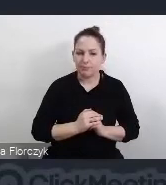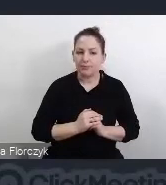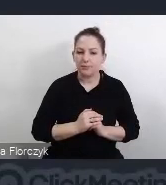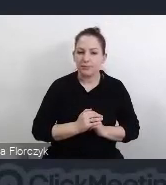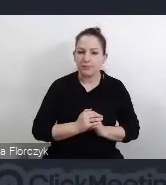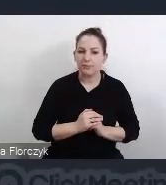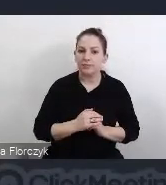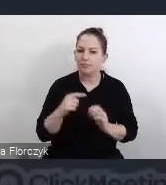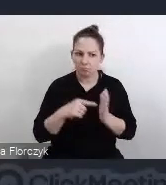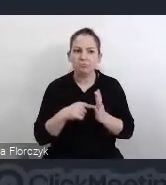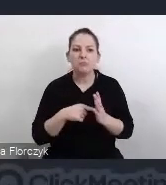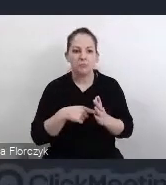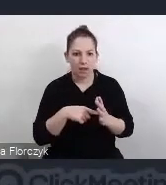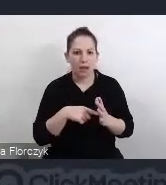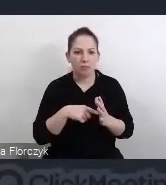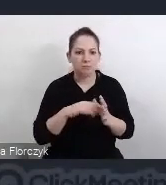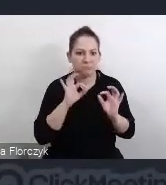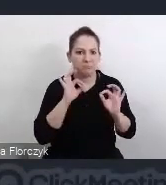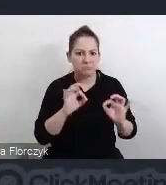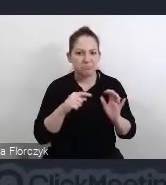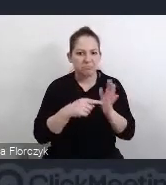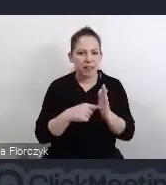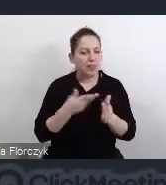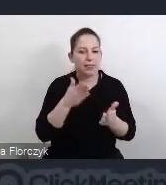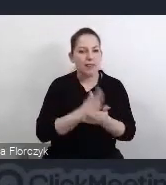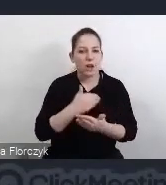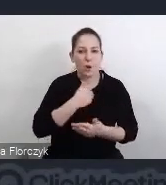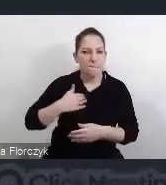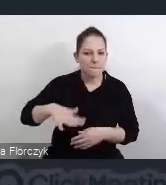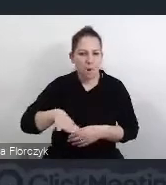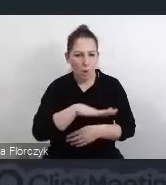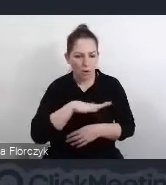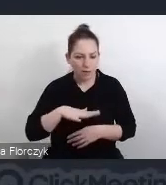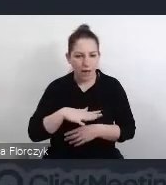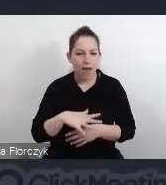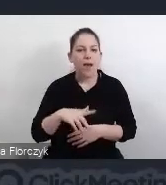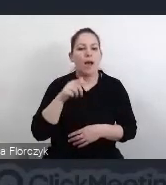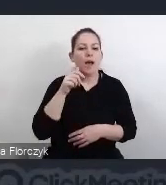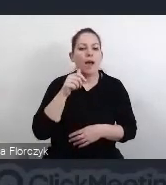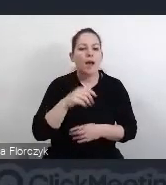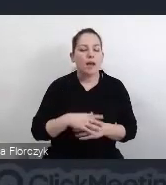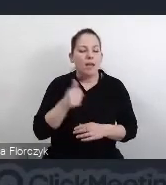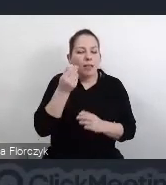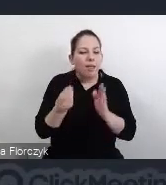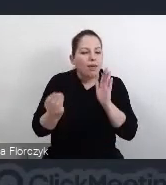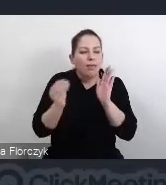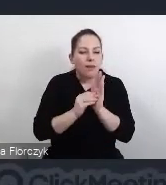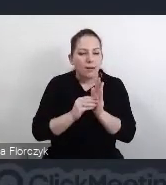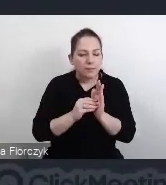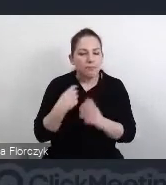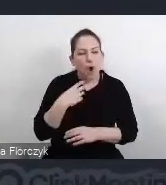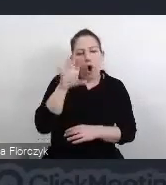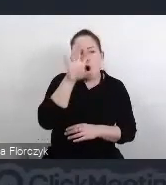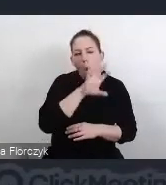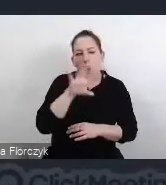To się sprawdziło nie tylko w Polsce. Jedno zdanie tu wtrącę.